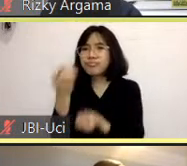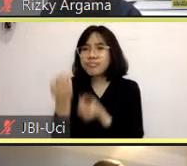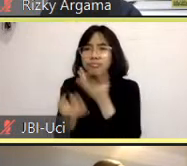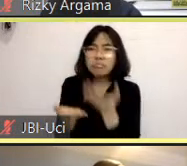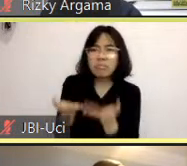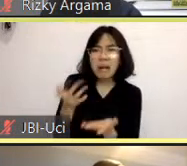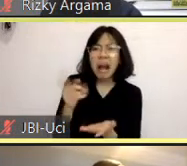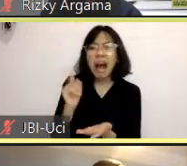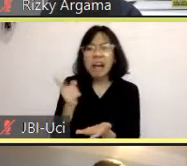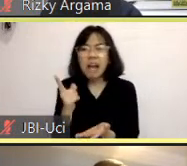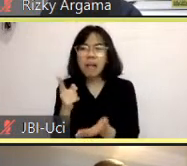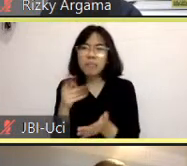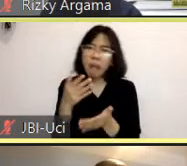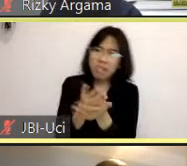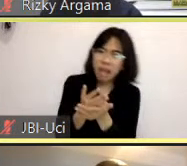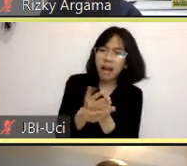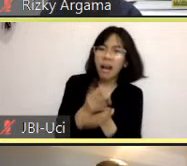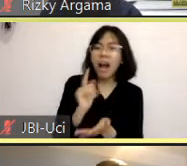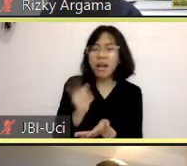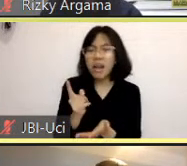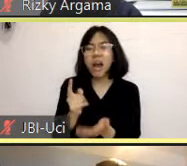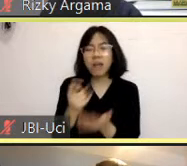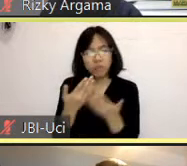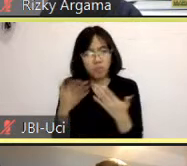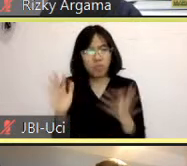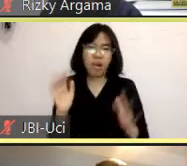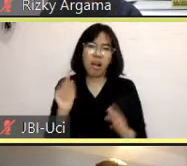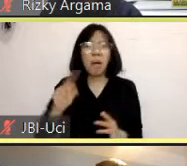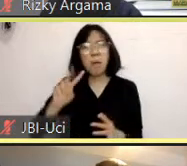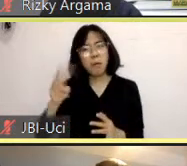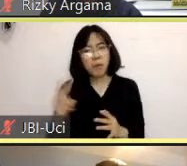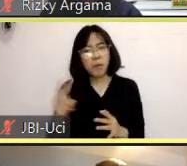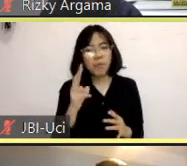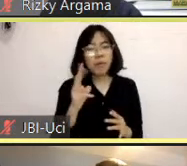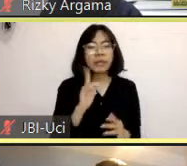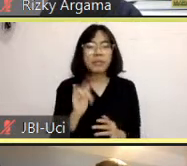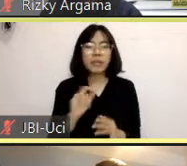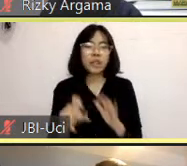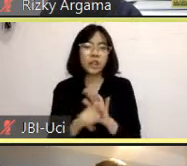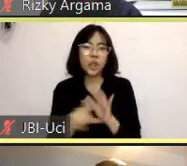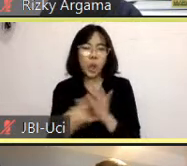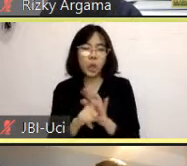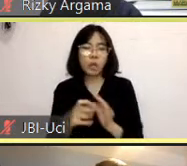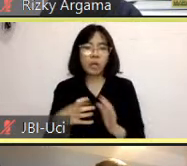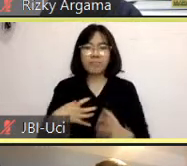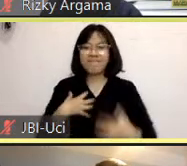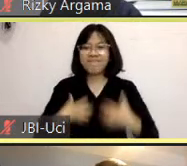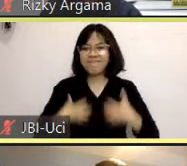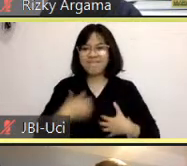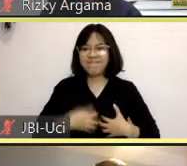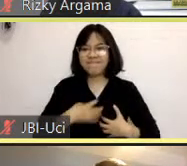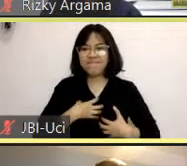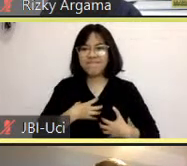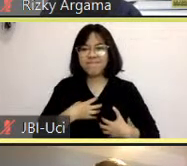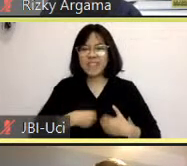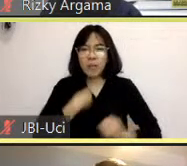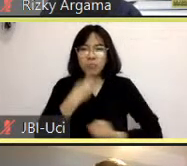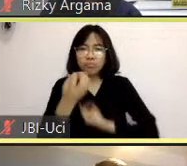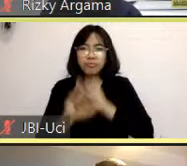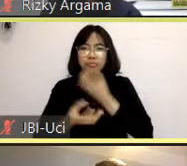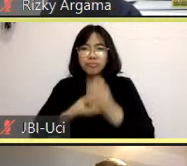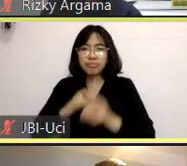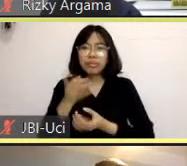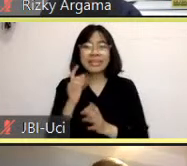yang pokok ya itu ada freedom of expression yang tadi sudah banyak diulas oleh